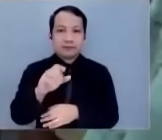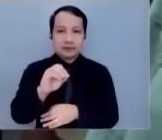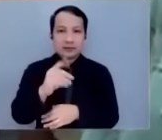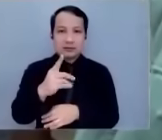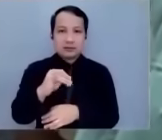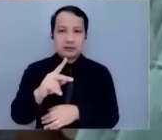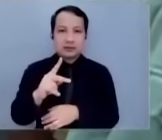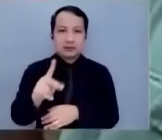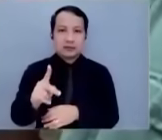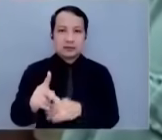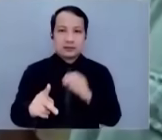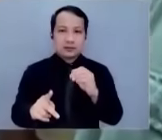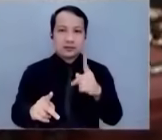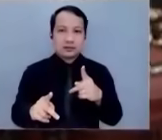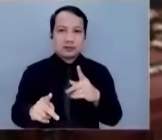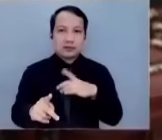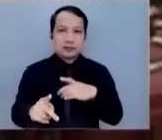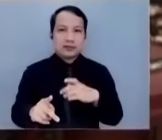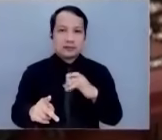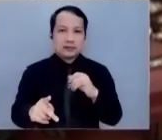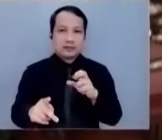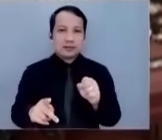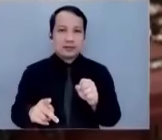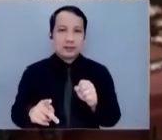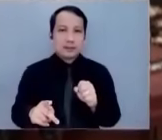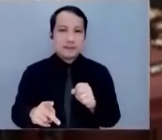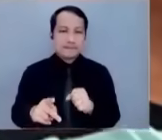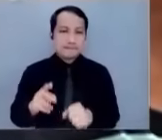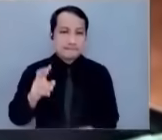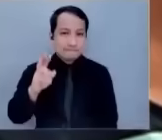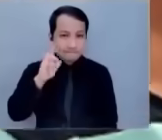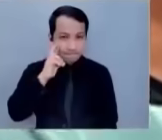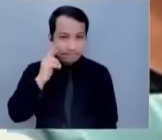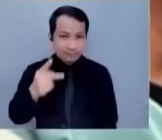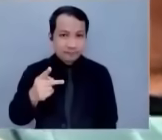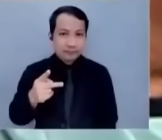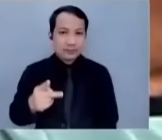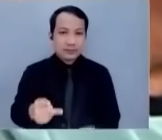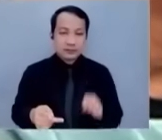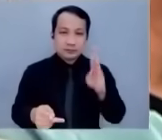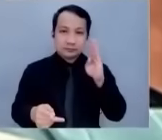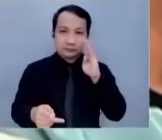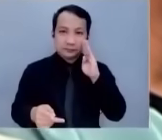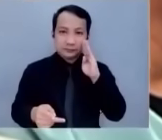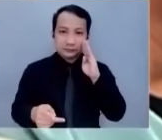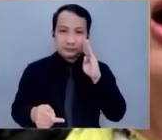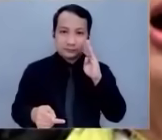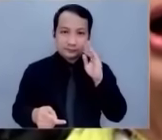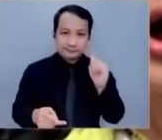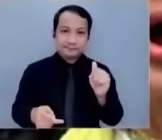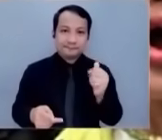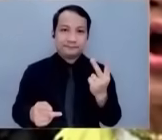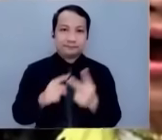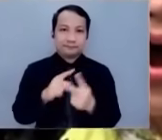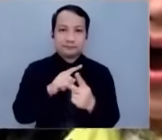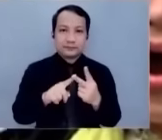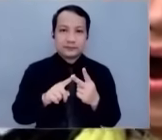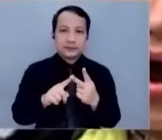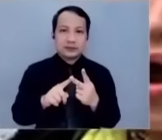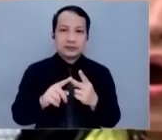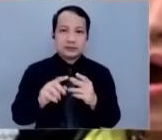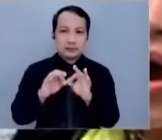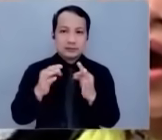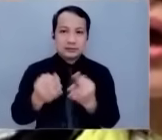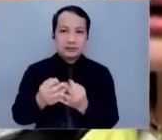Okay fine whatever gaya nina Roderick Paulate at bayani ag bayani ang dalawa kabilang din sa mga tumulong sa